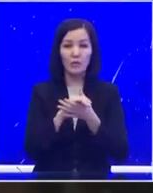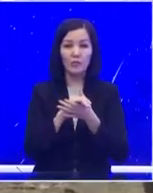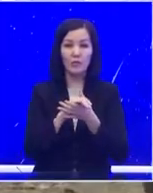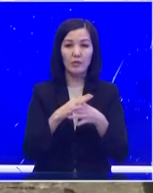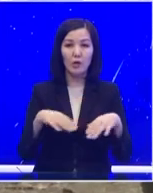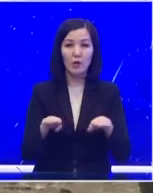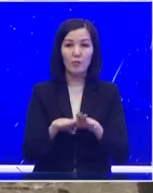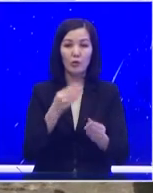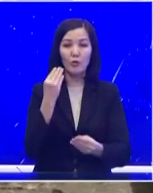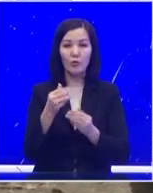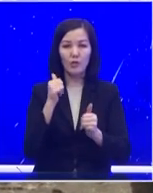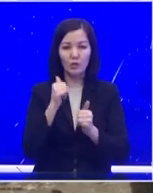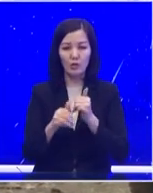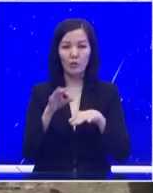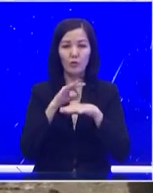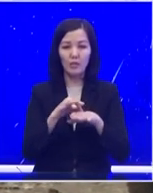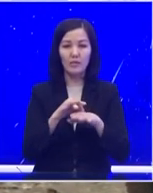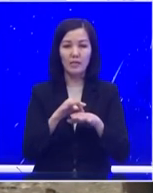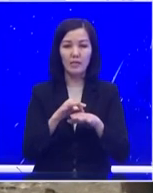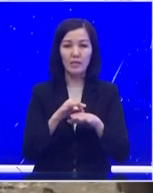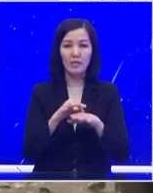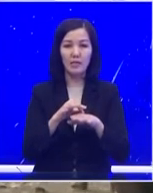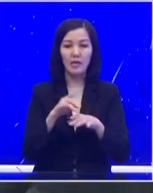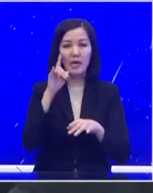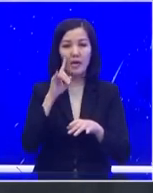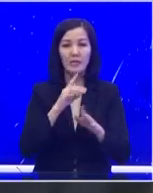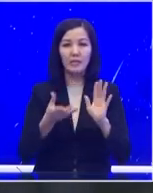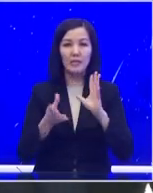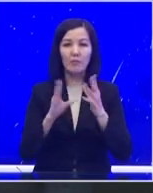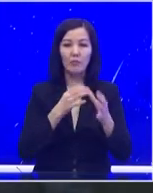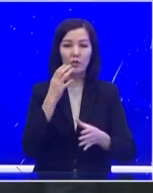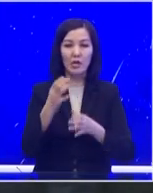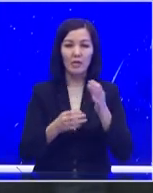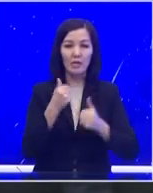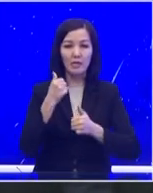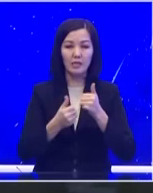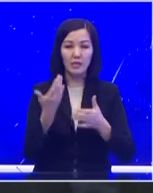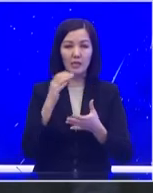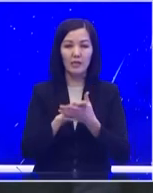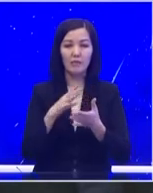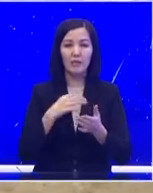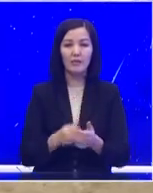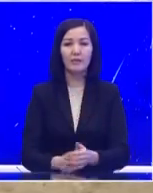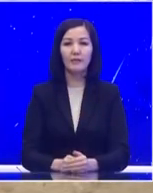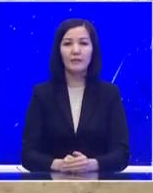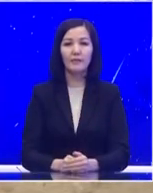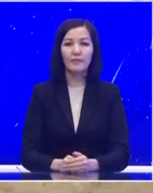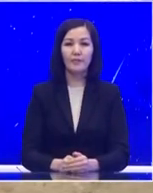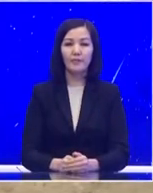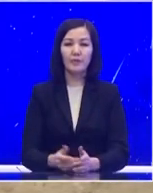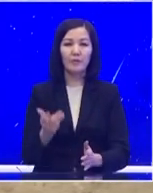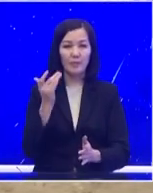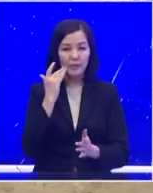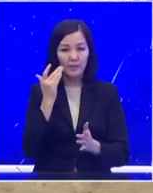ойындар жиі ұйымдастырылады. Жалпы көкпар ойыны елде ғана емес, қазір халықаралық деңгейде де танымал. Постоянно көкпар шауын,